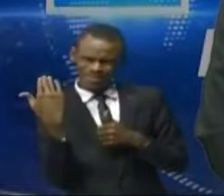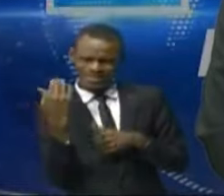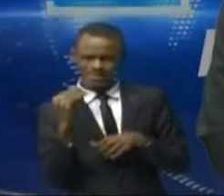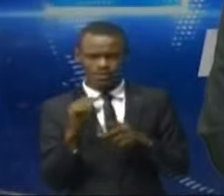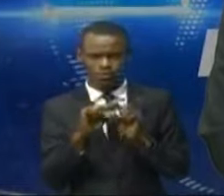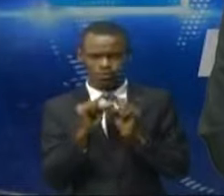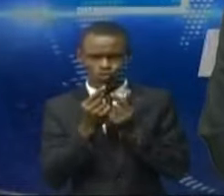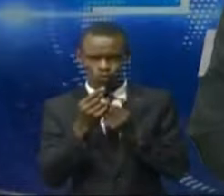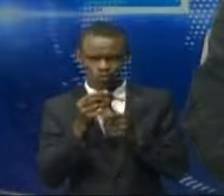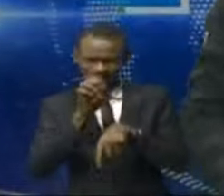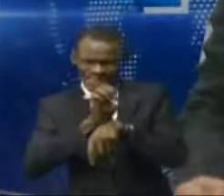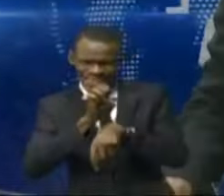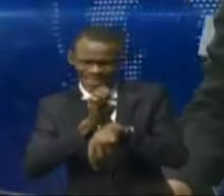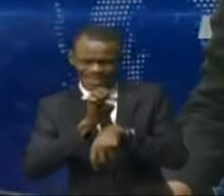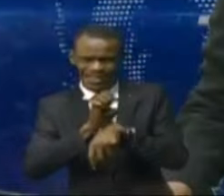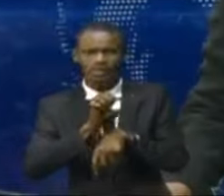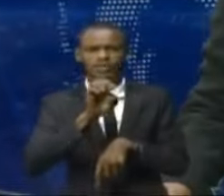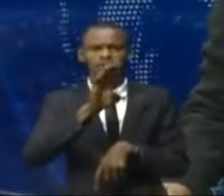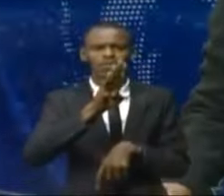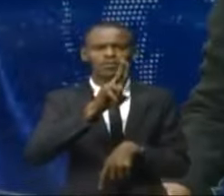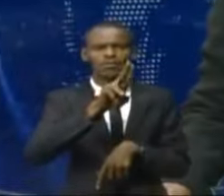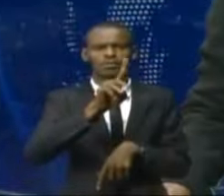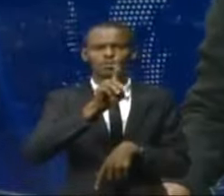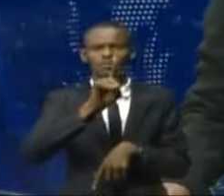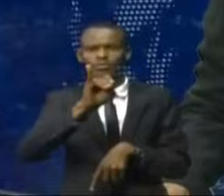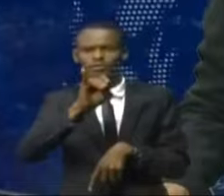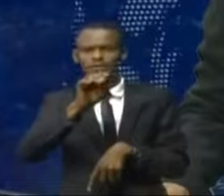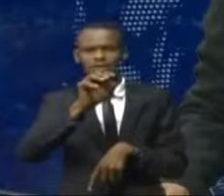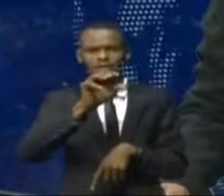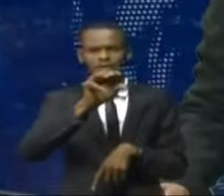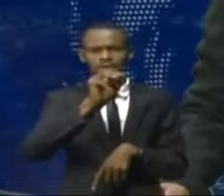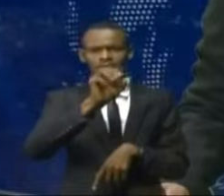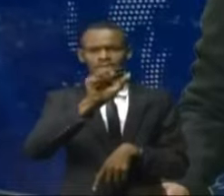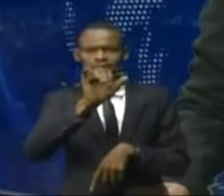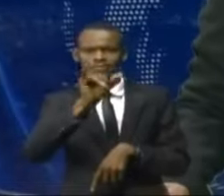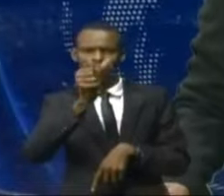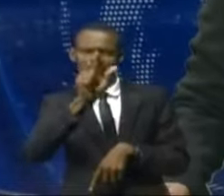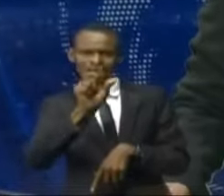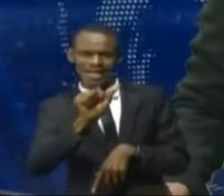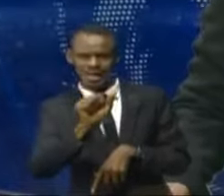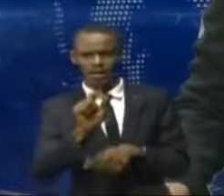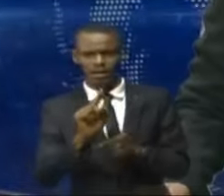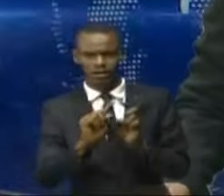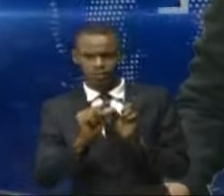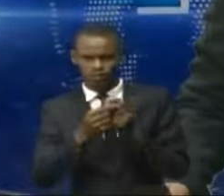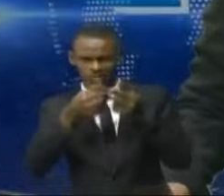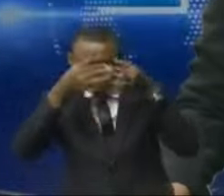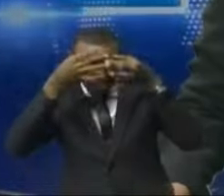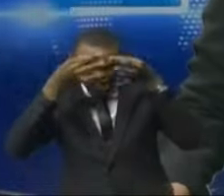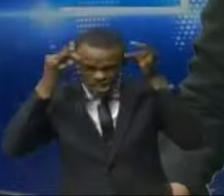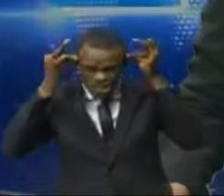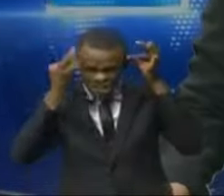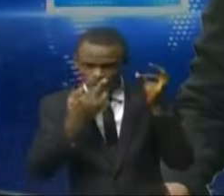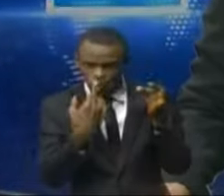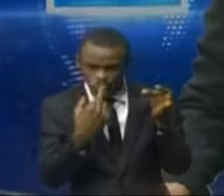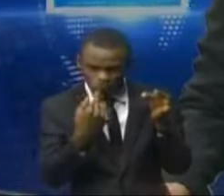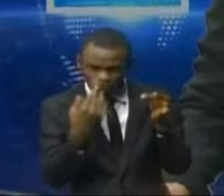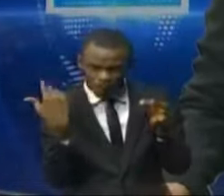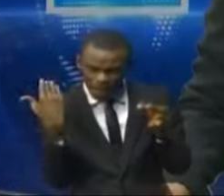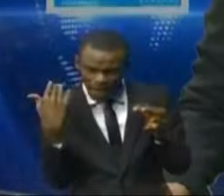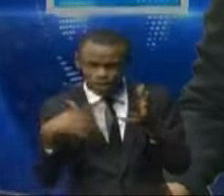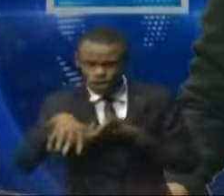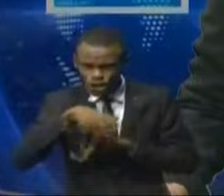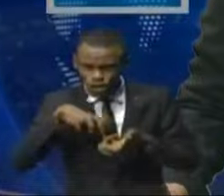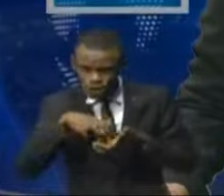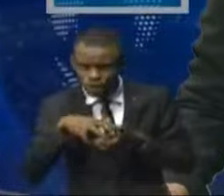et ont bénéficié de la suspension des arrêts suite à l'ordonnance prise par le chef de l'État. Tous ces adeptes